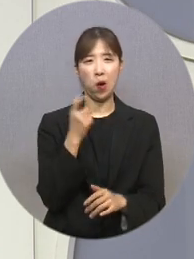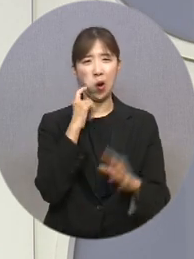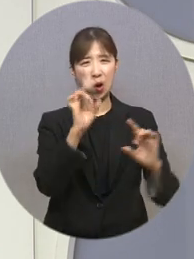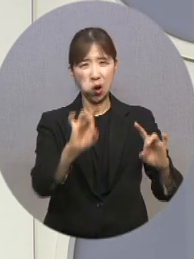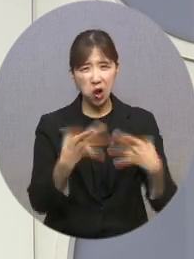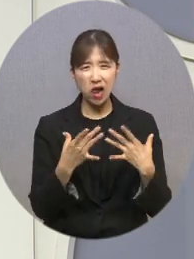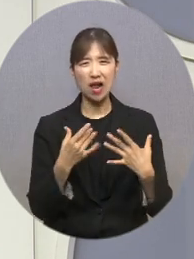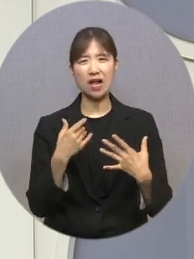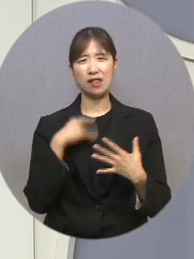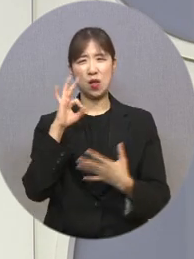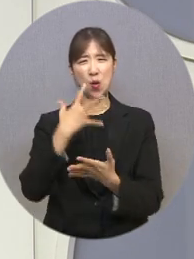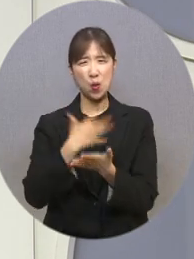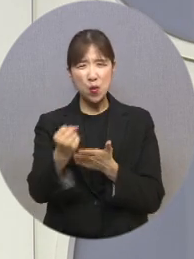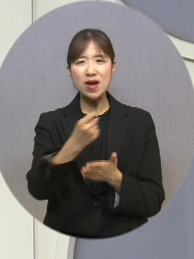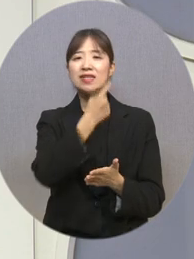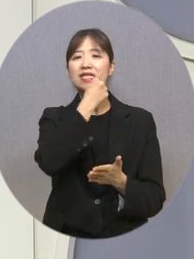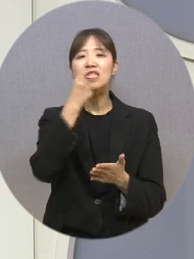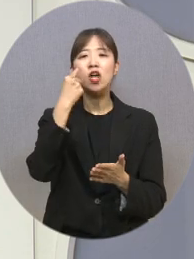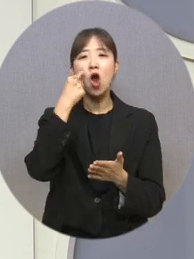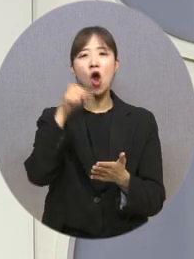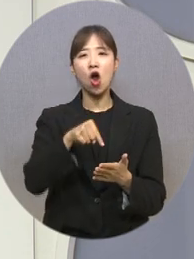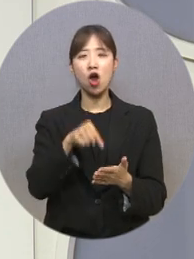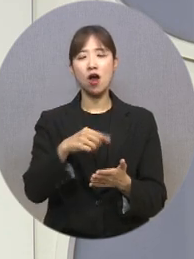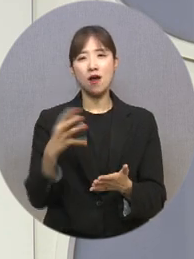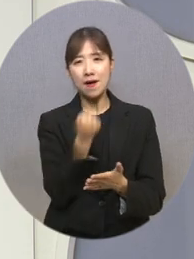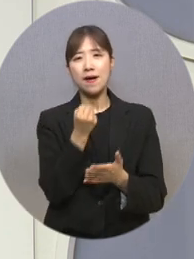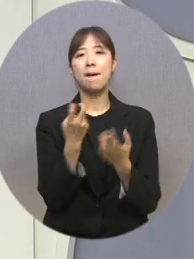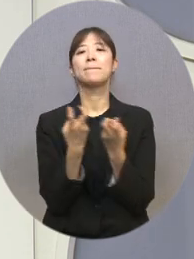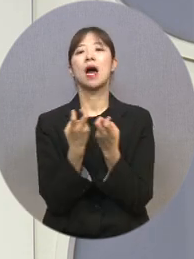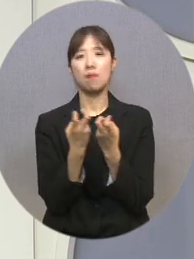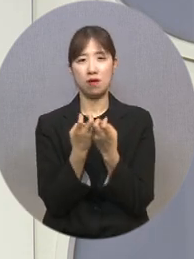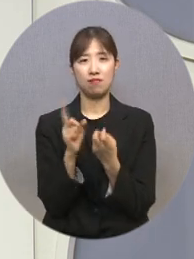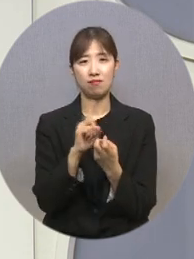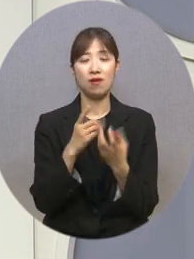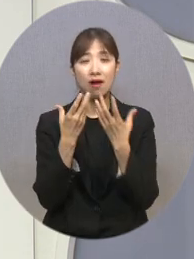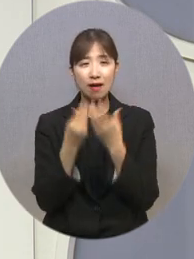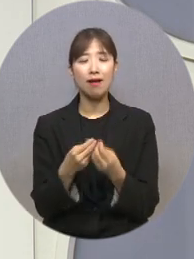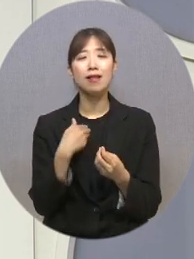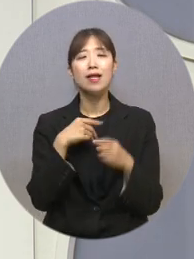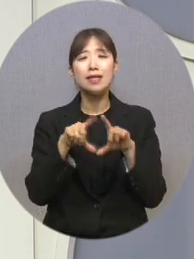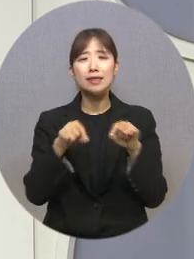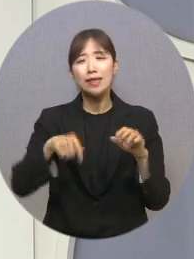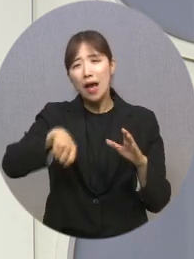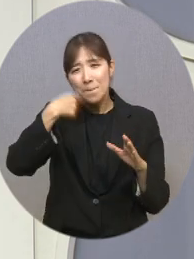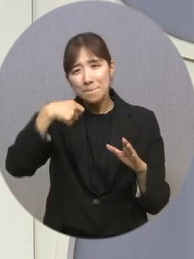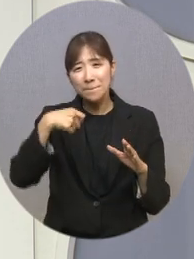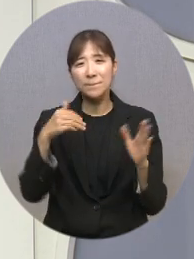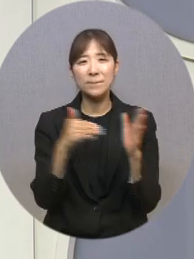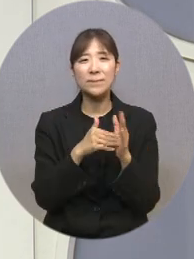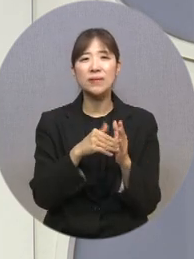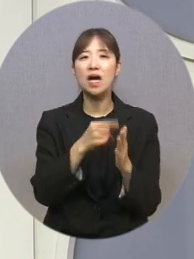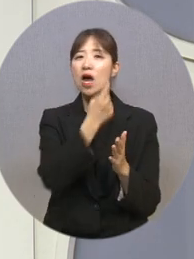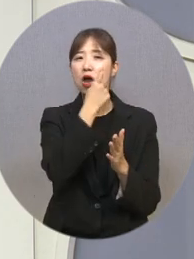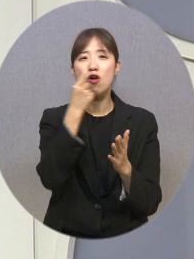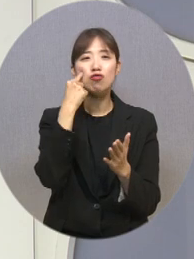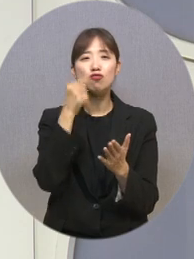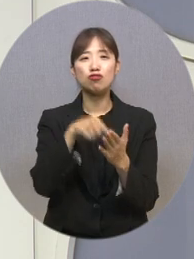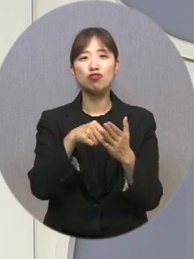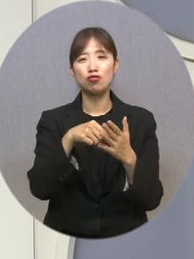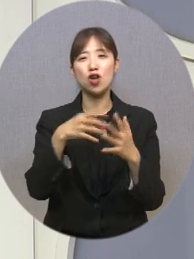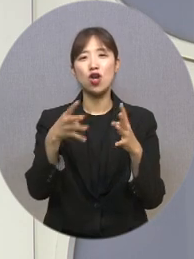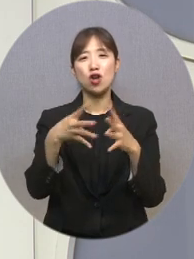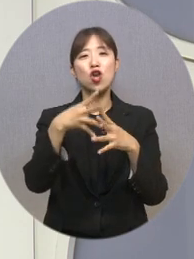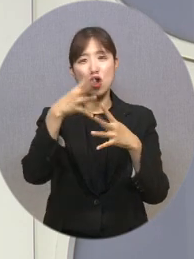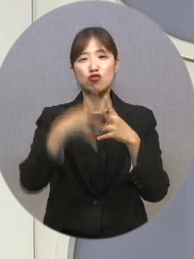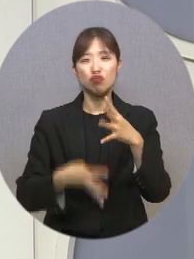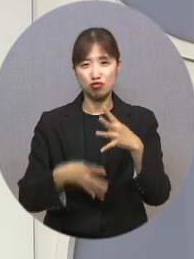될지 옛날에 보면은 우리가 식당에서 밥 먹고 나면 영수증을 안 주지 않았습니까? 그래서 영수증 남기기 운동을 한참 벌이고